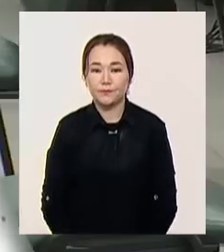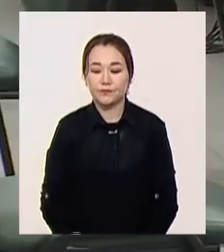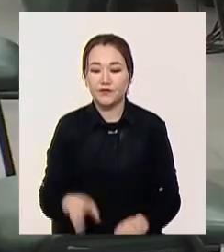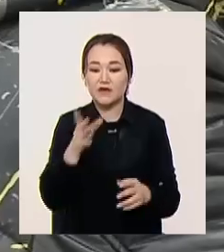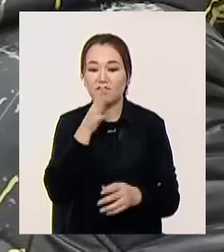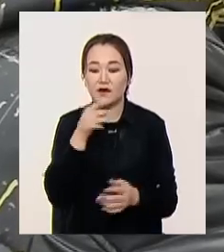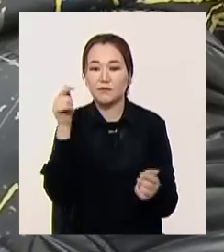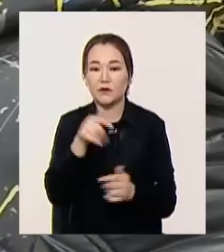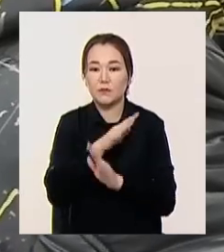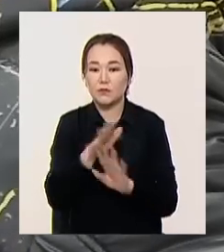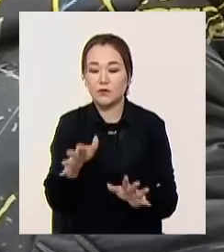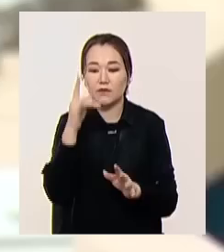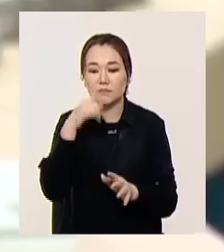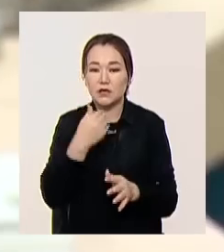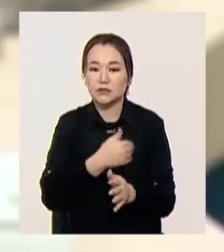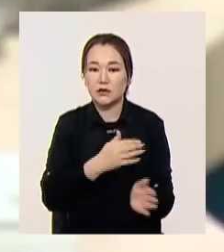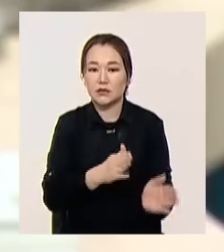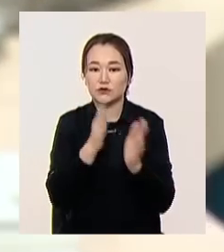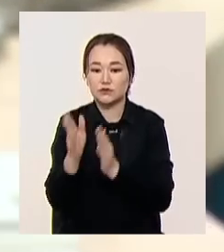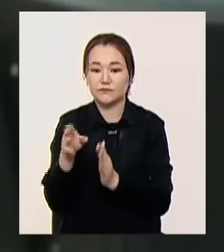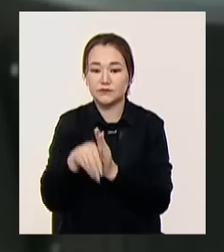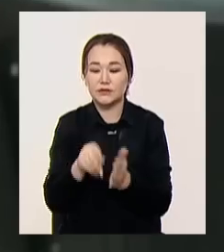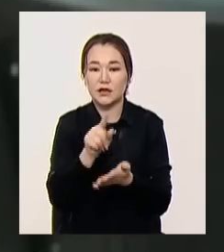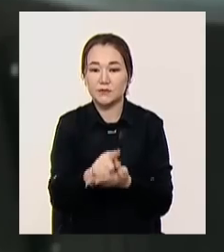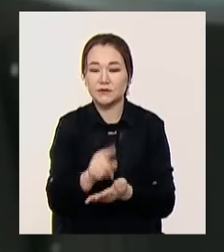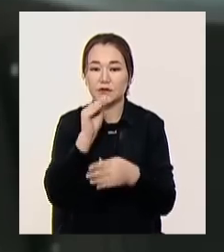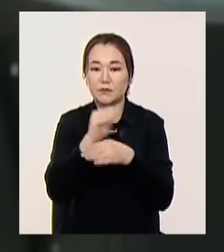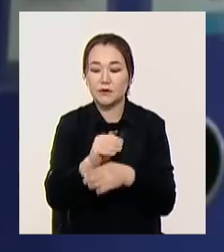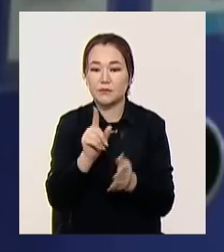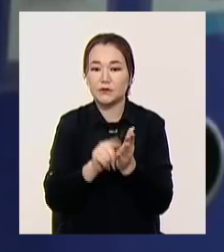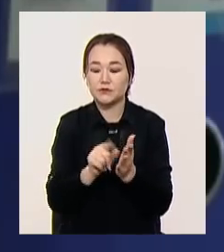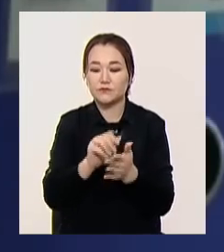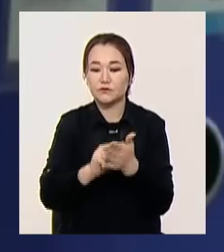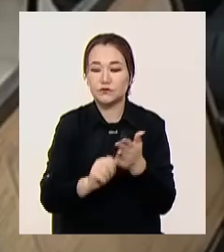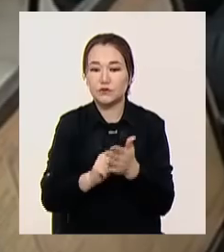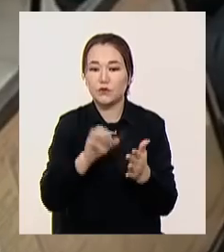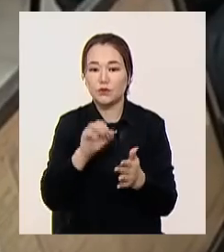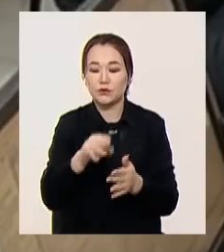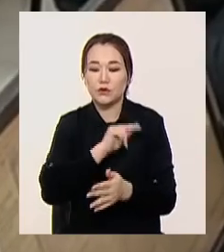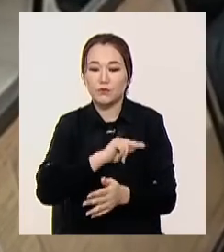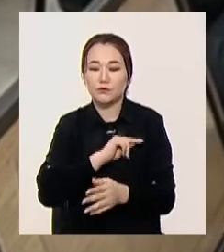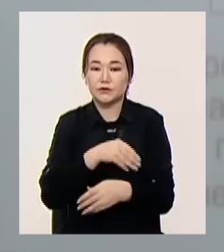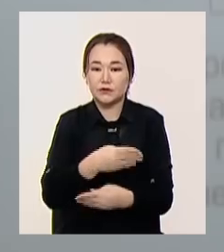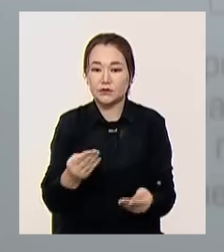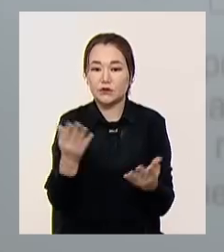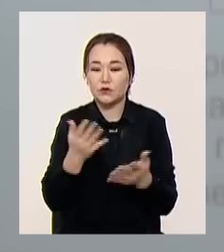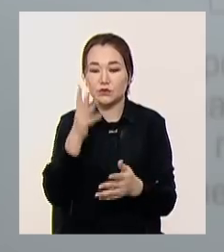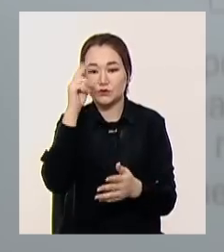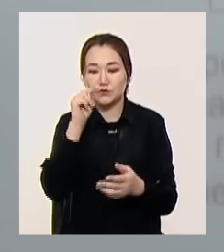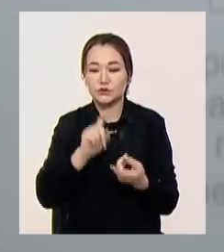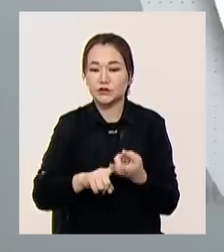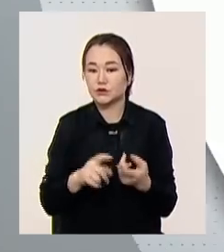Не время. В Казахстане хотят отложить внедрение обязательного дополнительного пенсионного взноса от работодателя. На какой срок? С чем это